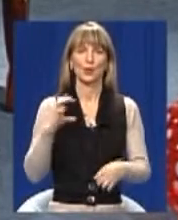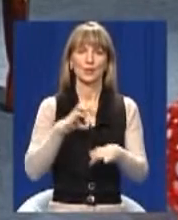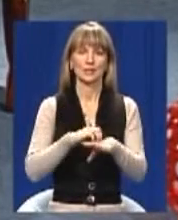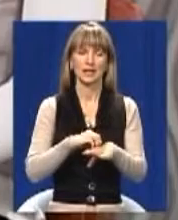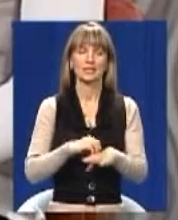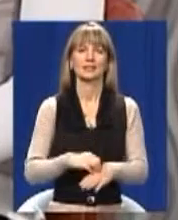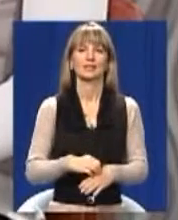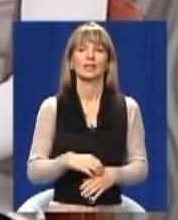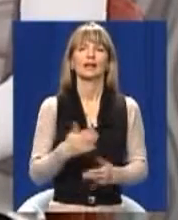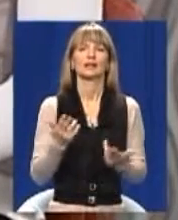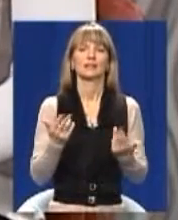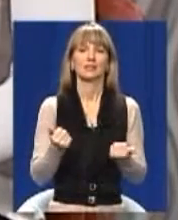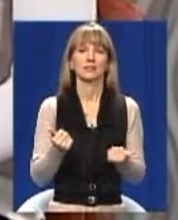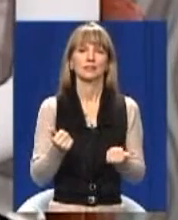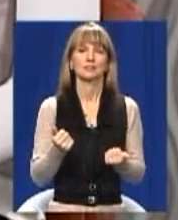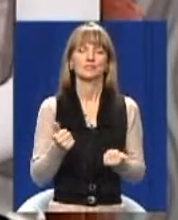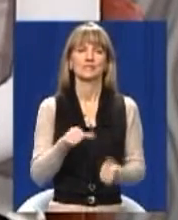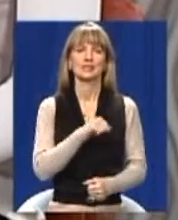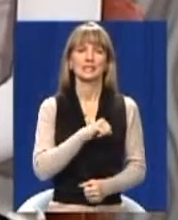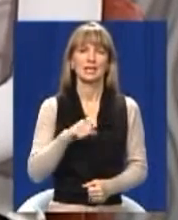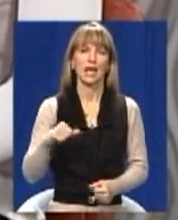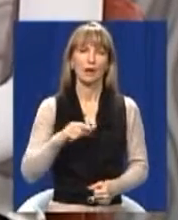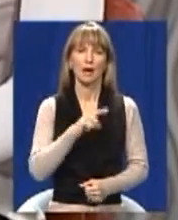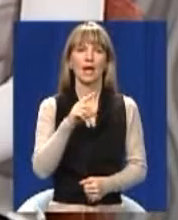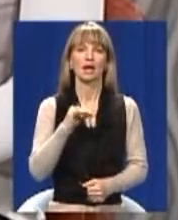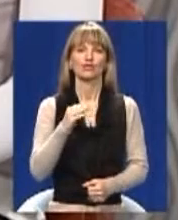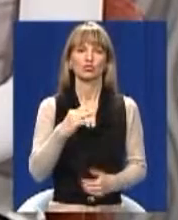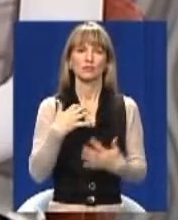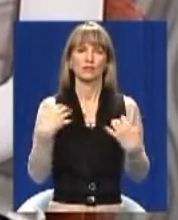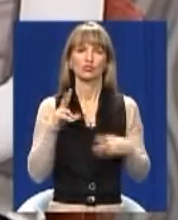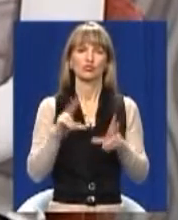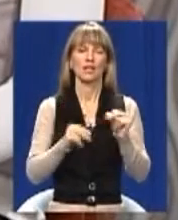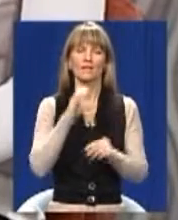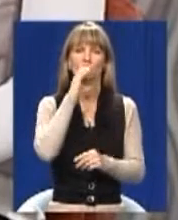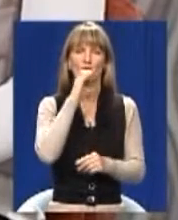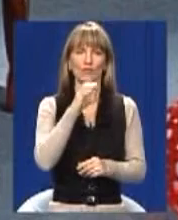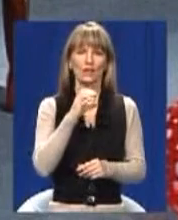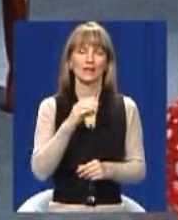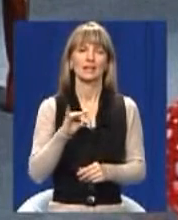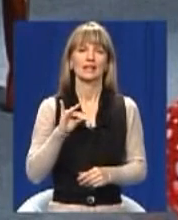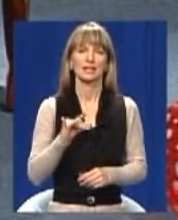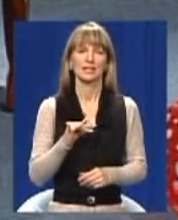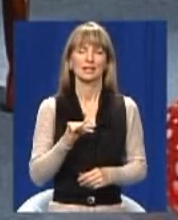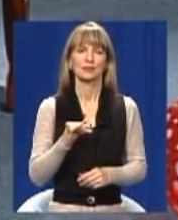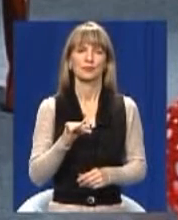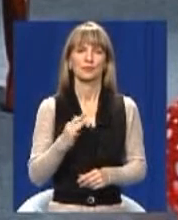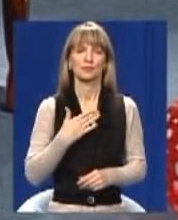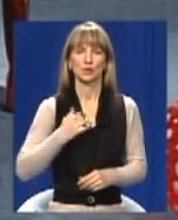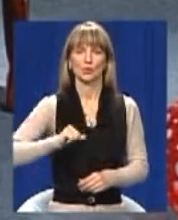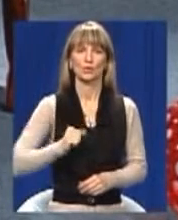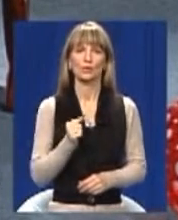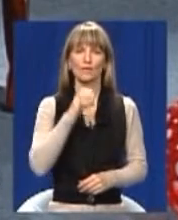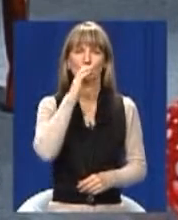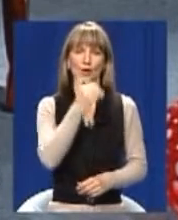Зайці кусаються. Ну так, самі найхижими тваринами вважаються вовки. І, власне, наш друг